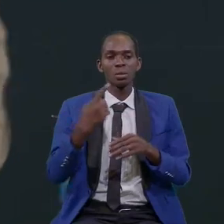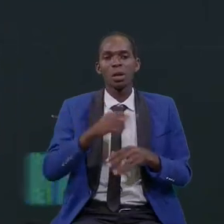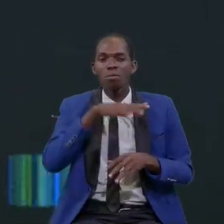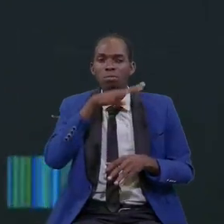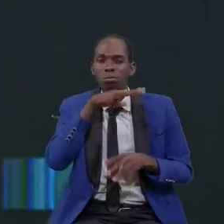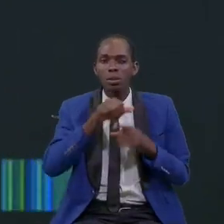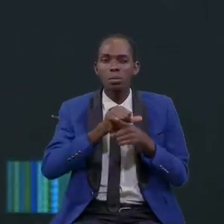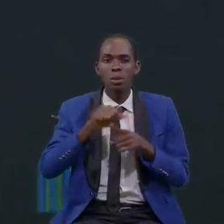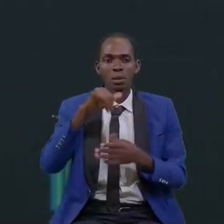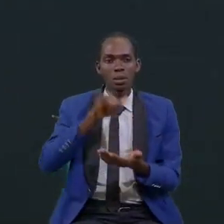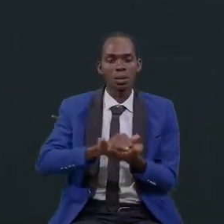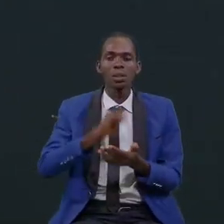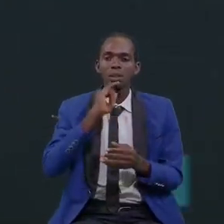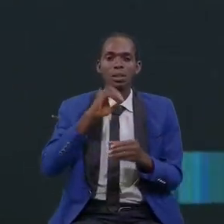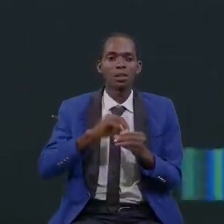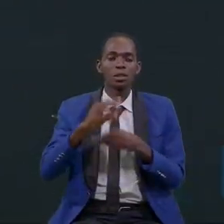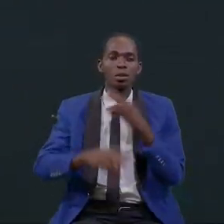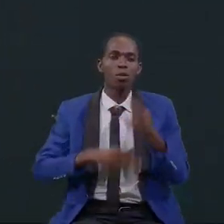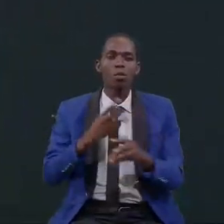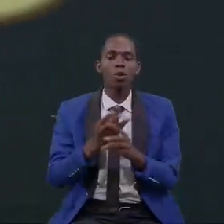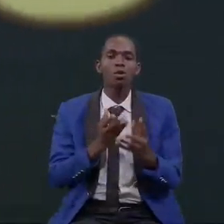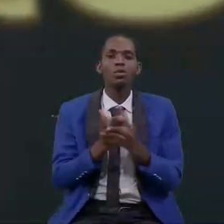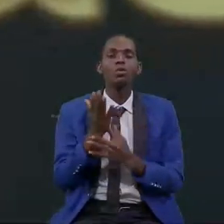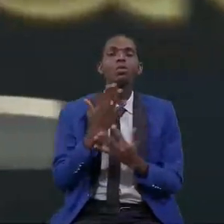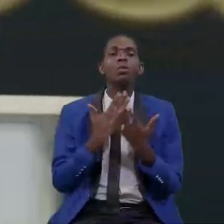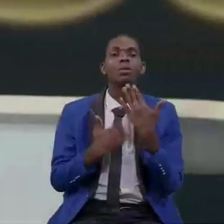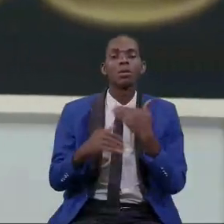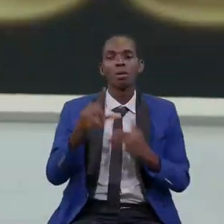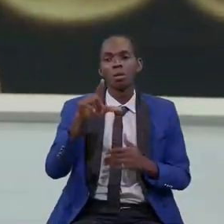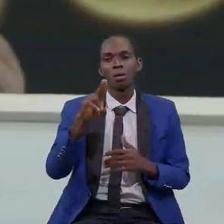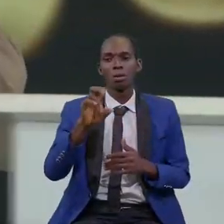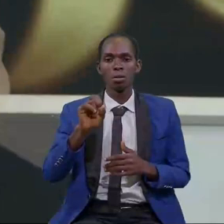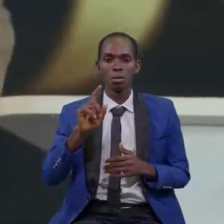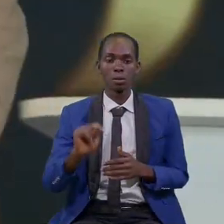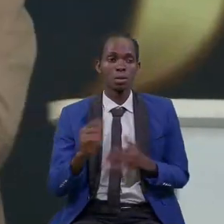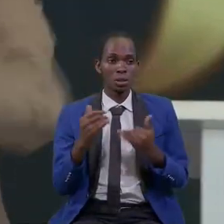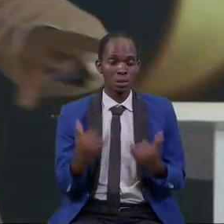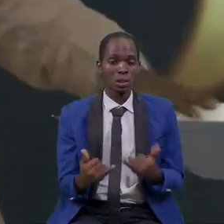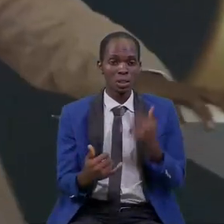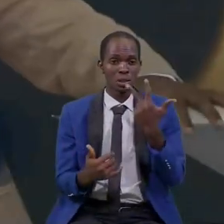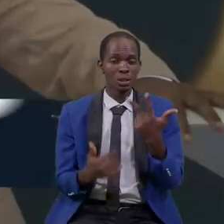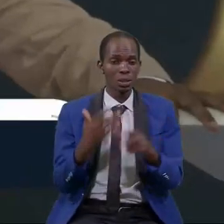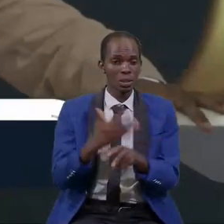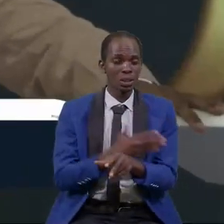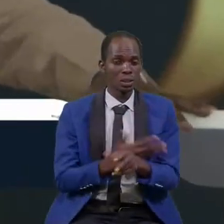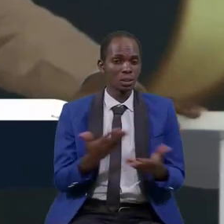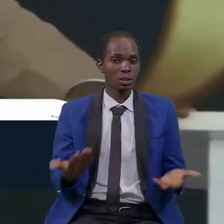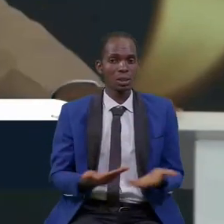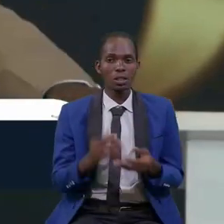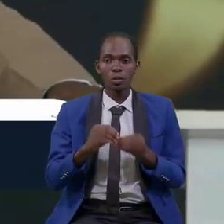dans le monde par la convoitise. Il y a trois éléments à voir. Premièrement, le nom